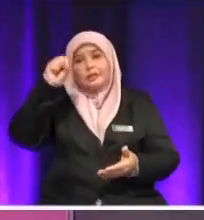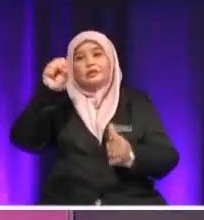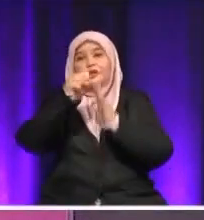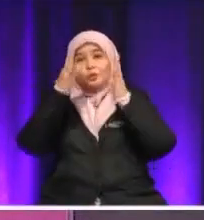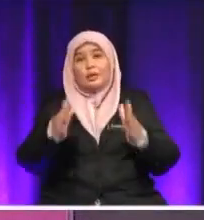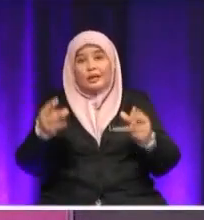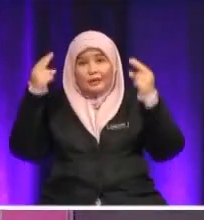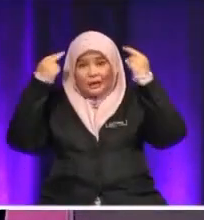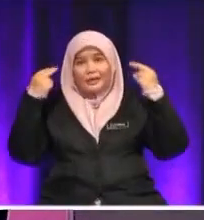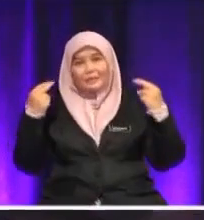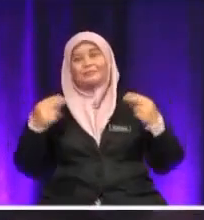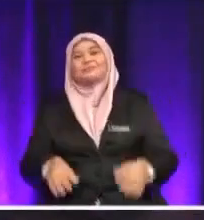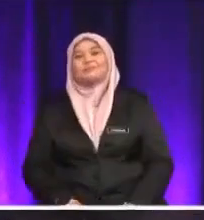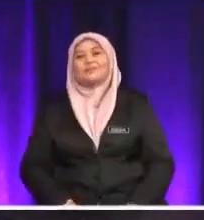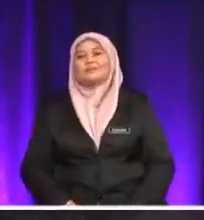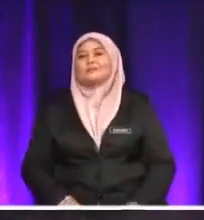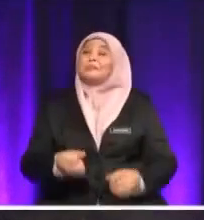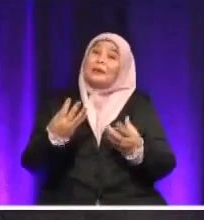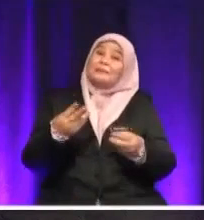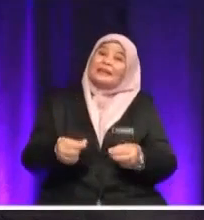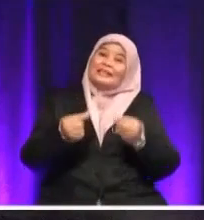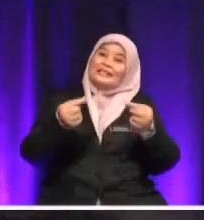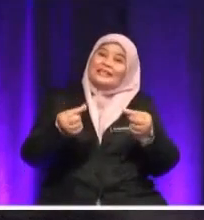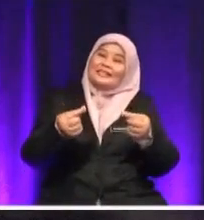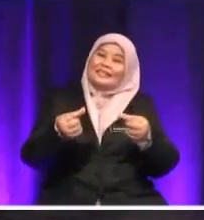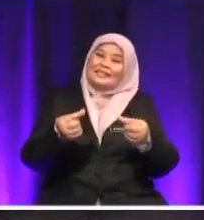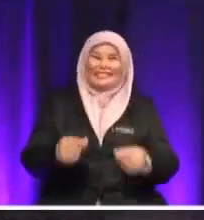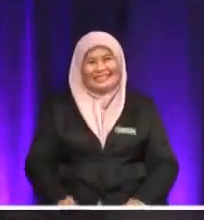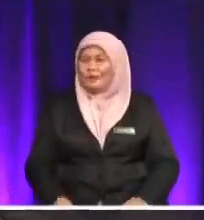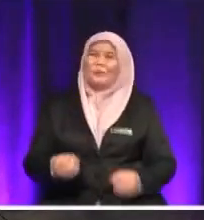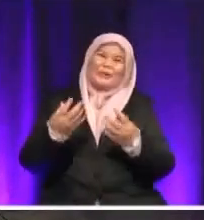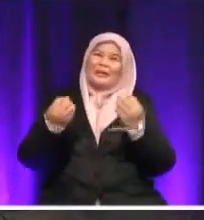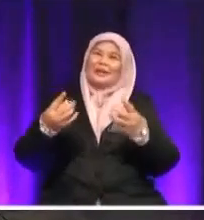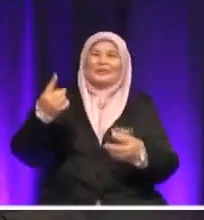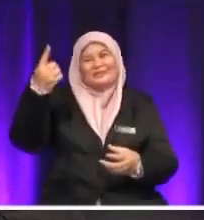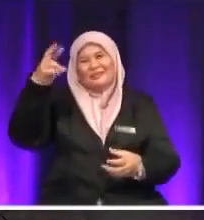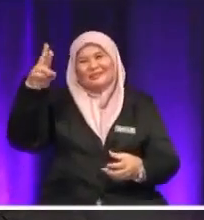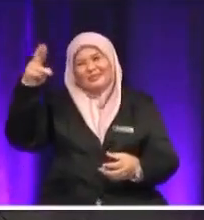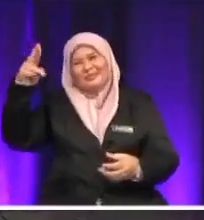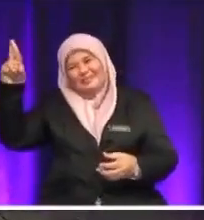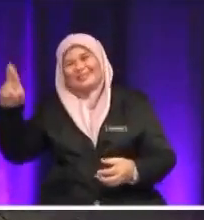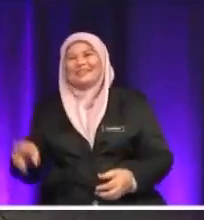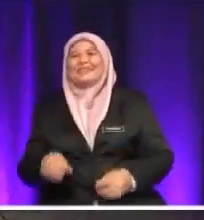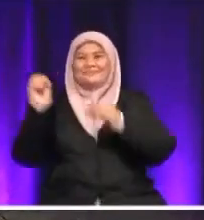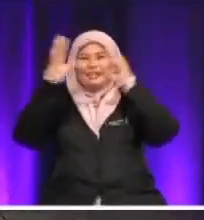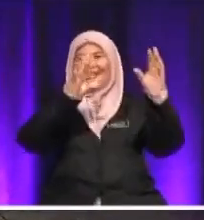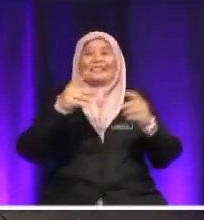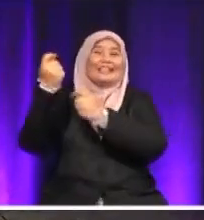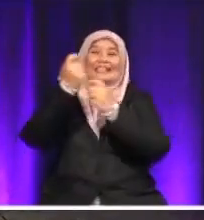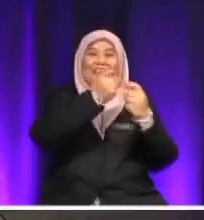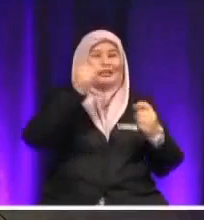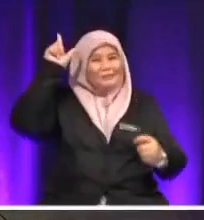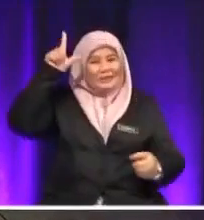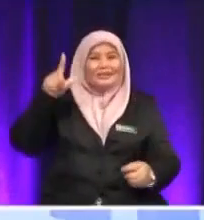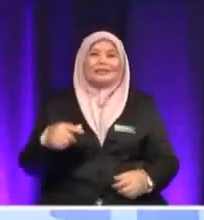Hakim. Okey, berapa Ustaz ganjaran untuk saya, Ustaz? Banyak ni, 100,000, 10,000, 10,000, dah banyak, Ustaz, beribu-ribu bintang dah ni. Tahniah, Hakim. Okey,